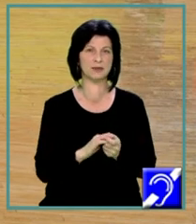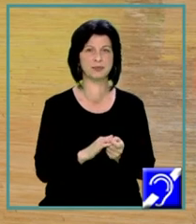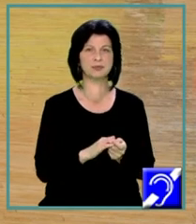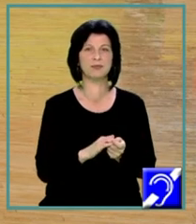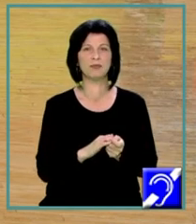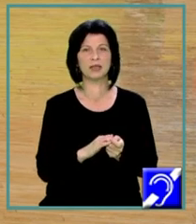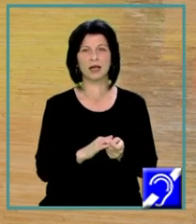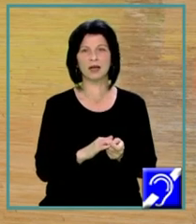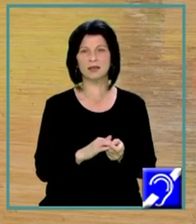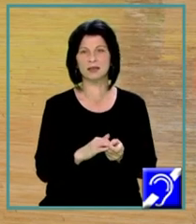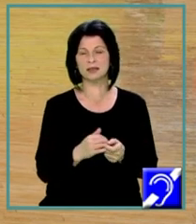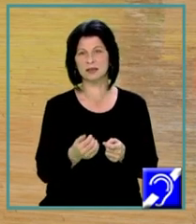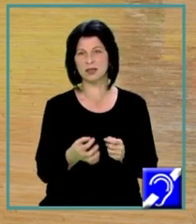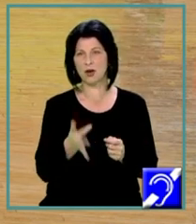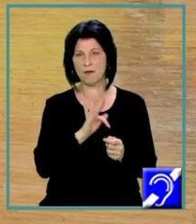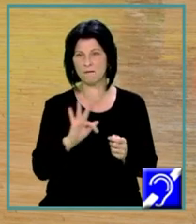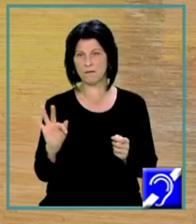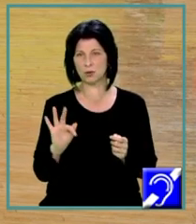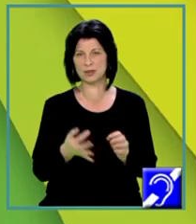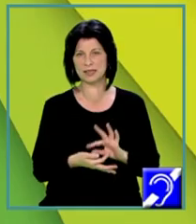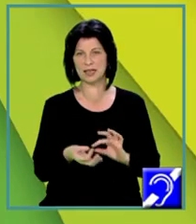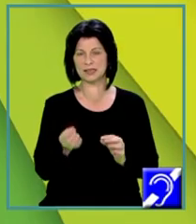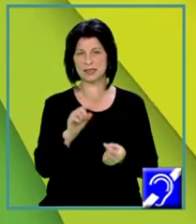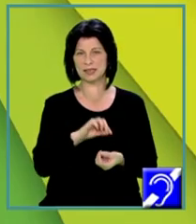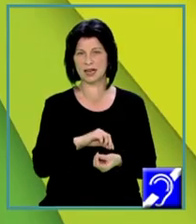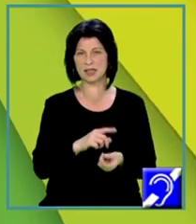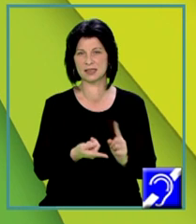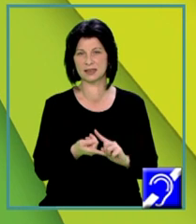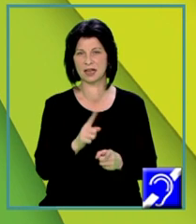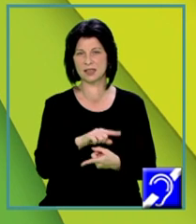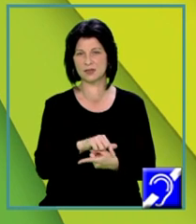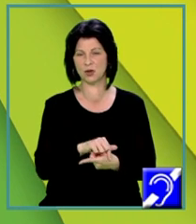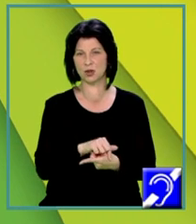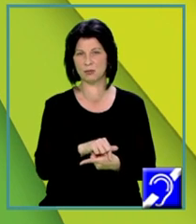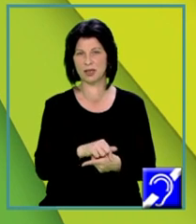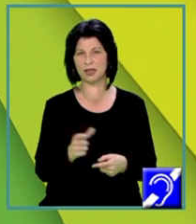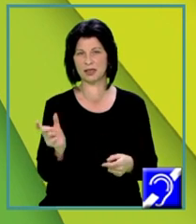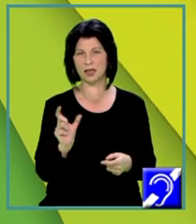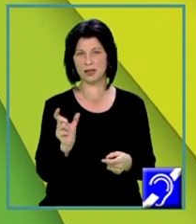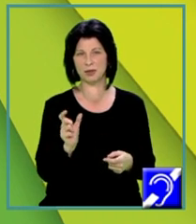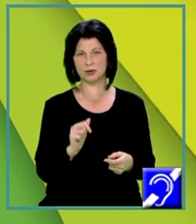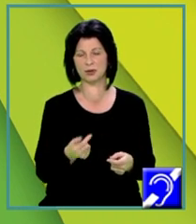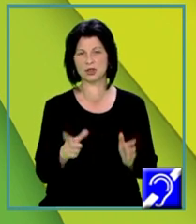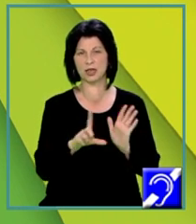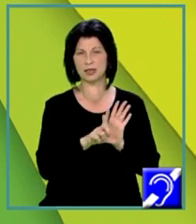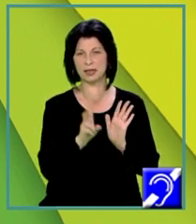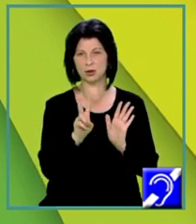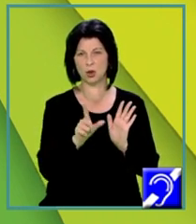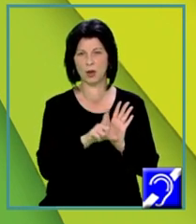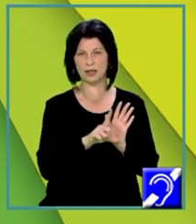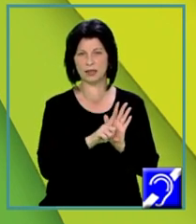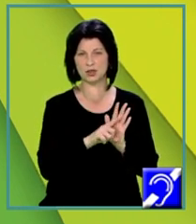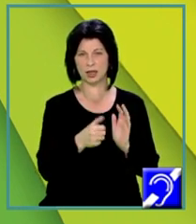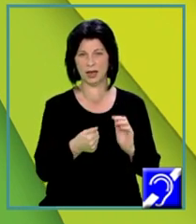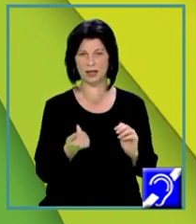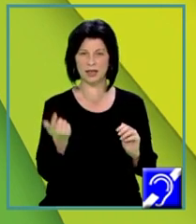legi bidon elementul neutru al celei de a doua legi din aceste condiție nu este necesară în ce privește elemente neutre ale primei legi